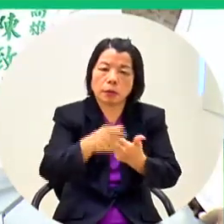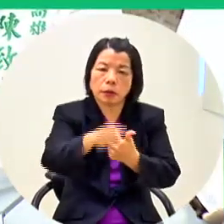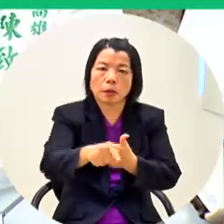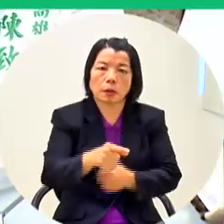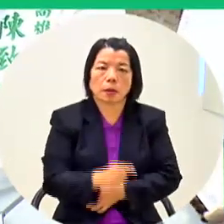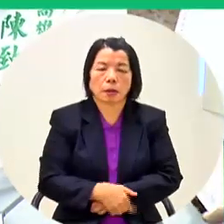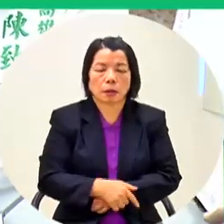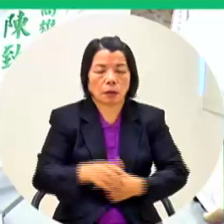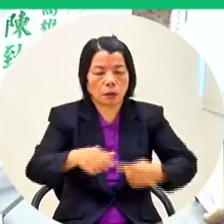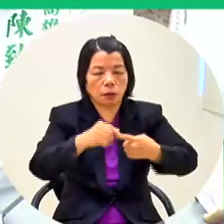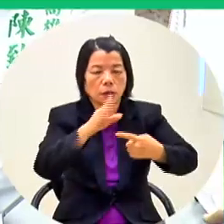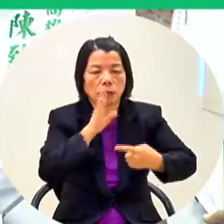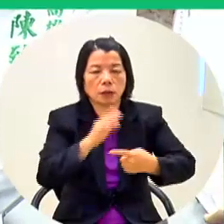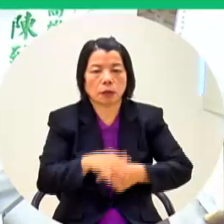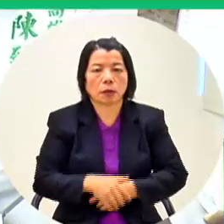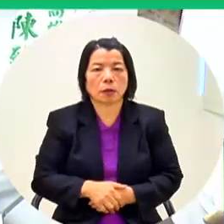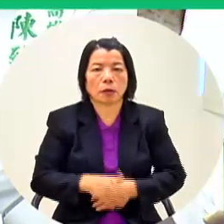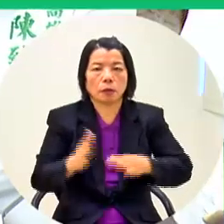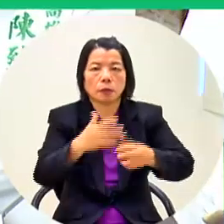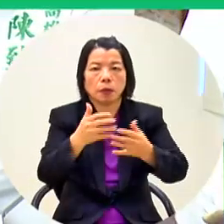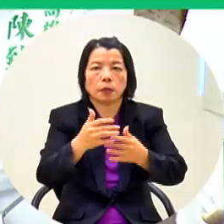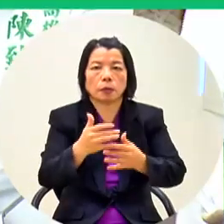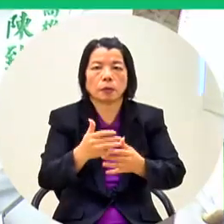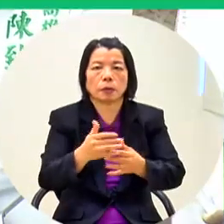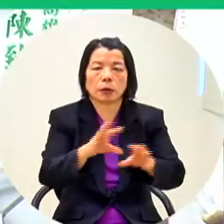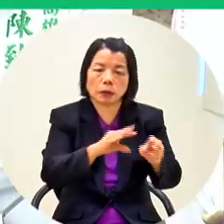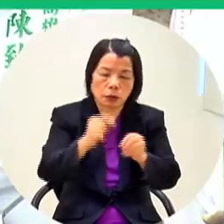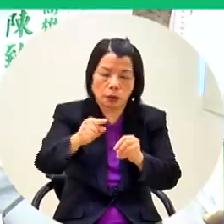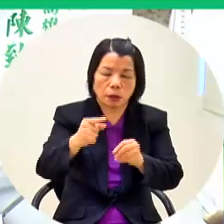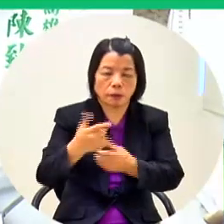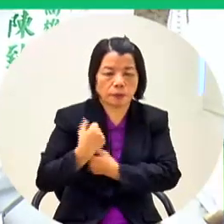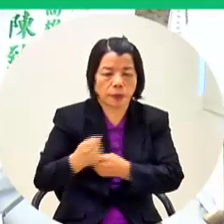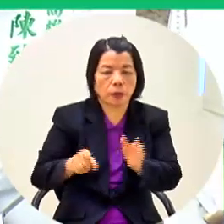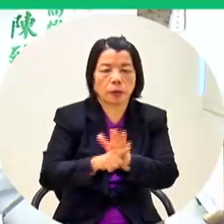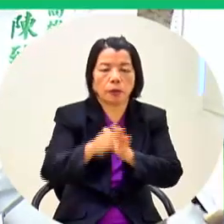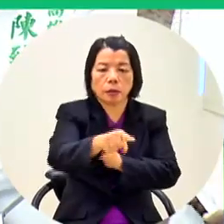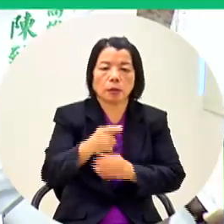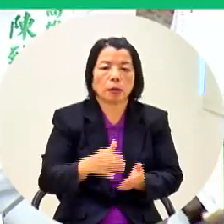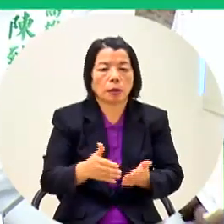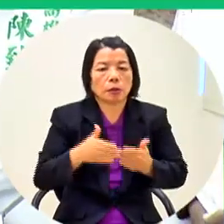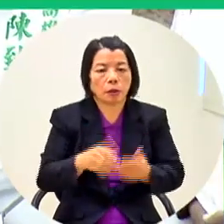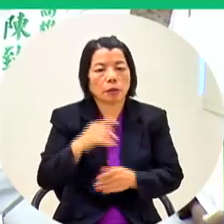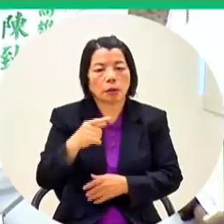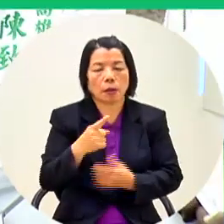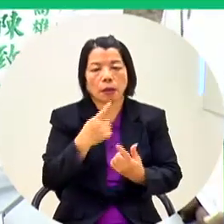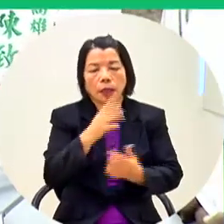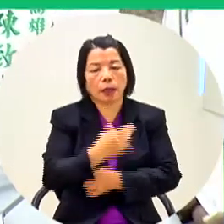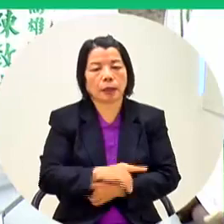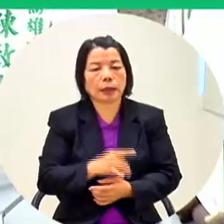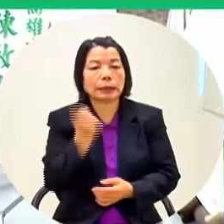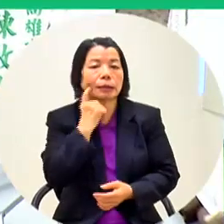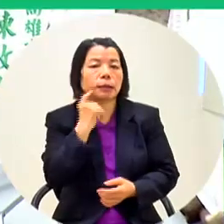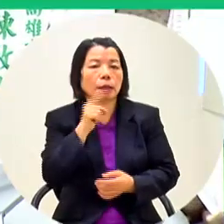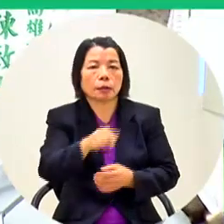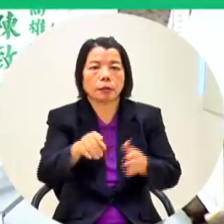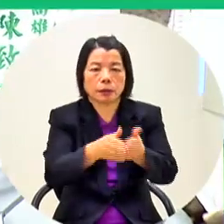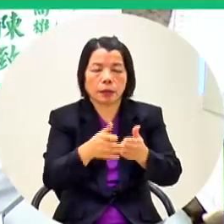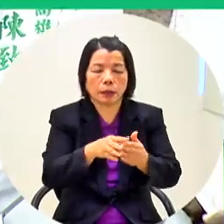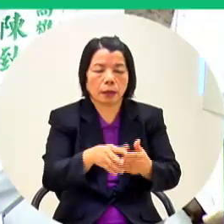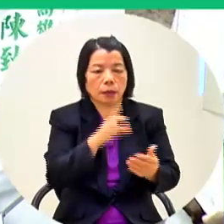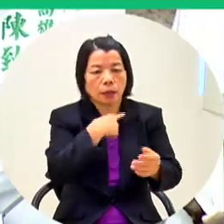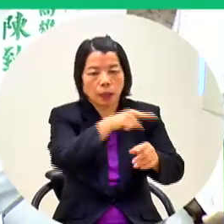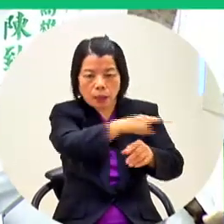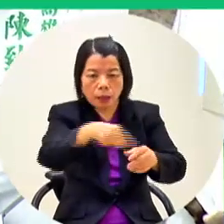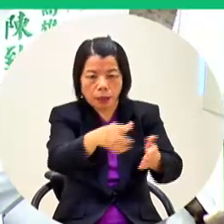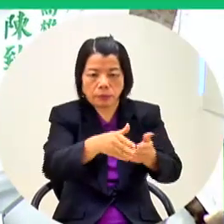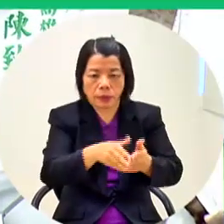第一就是封城兵推。你到现在还不承认说你的兵推的最始原意就是采纳了他们意见，一起